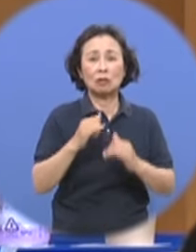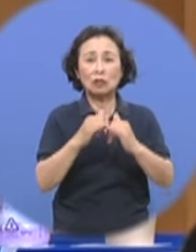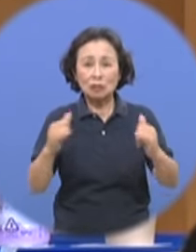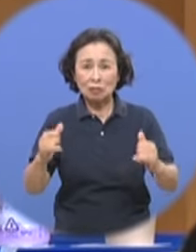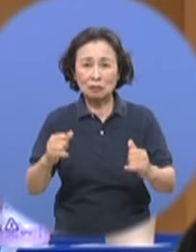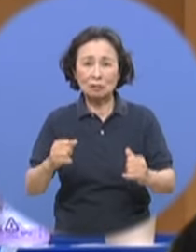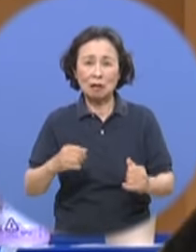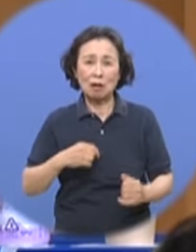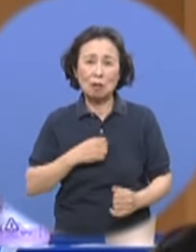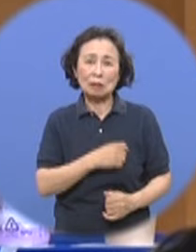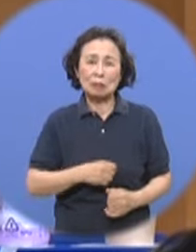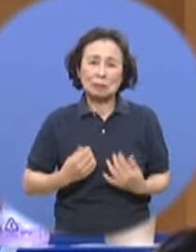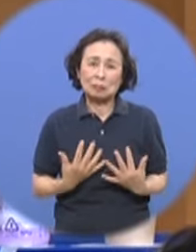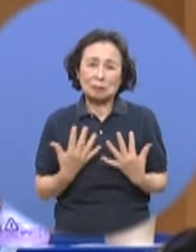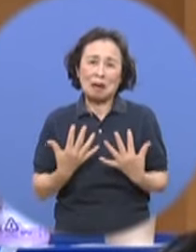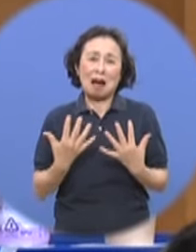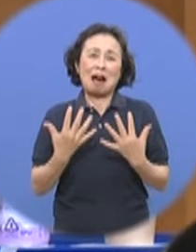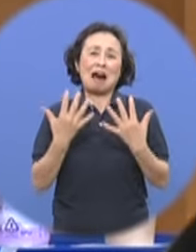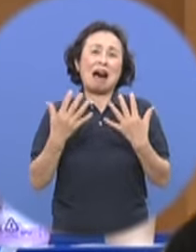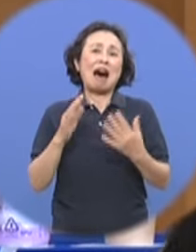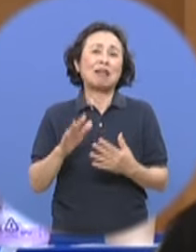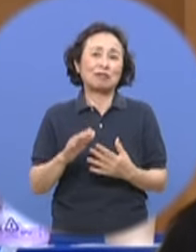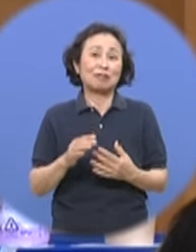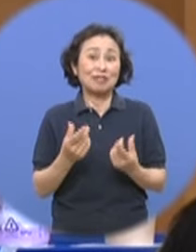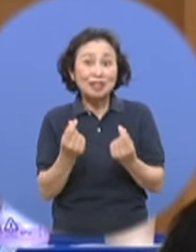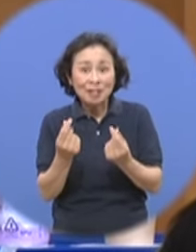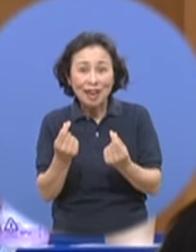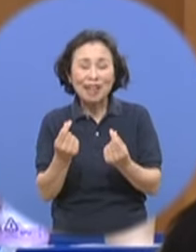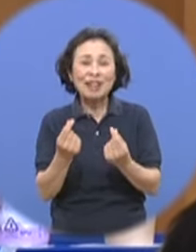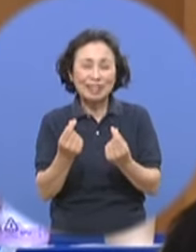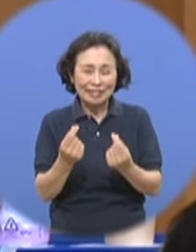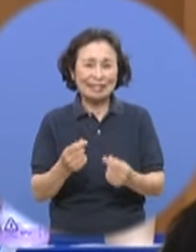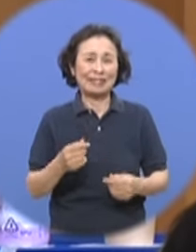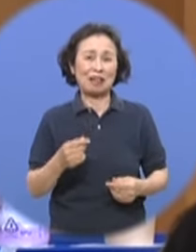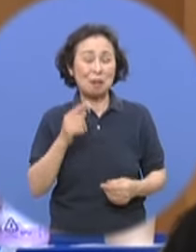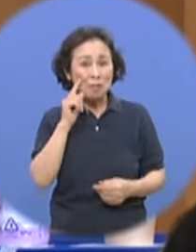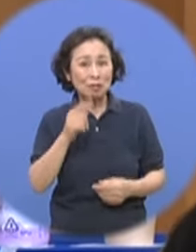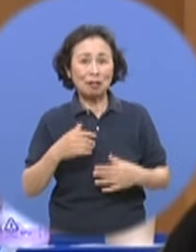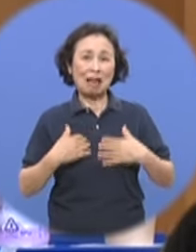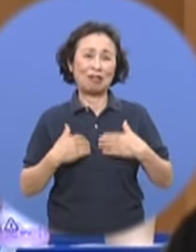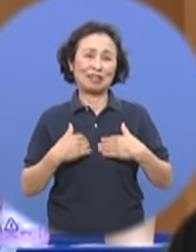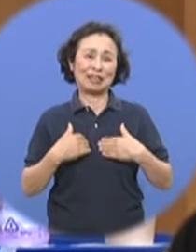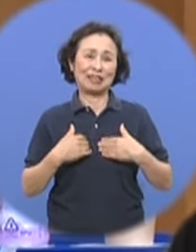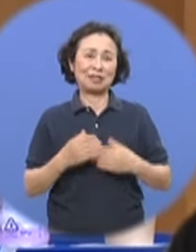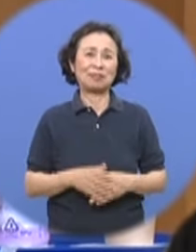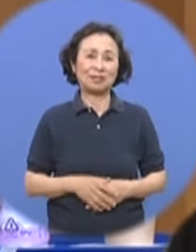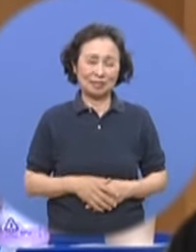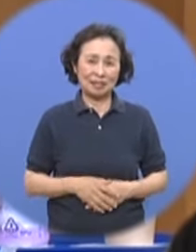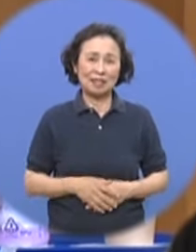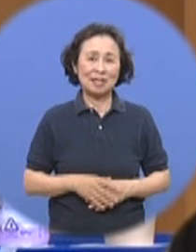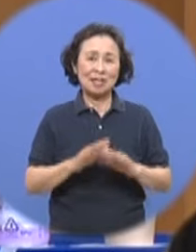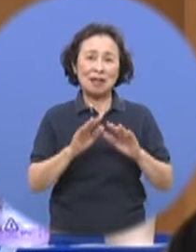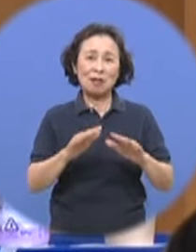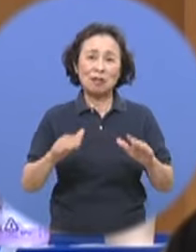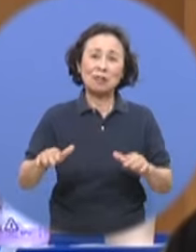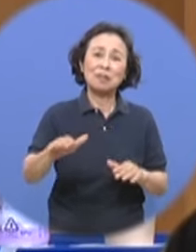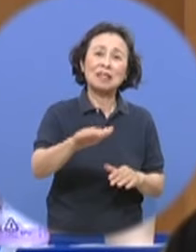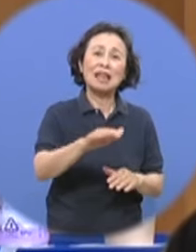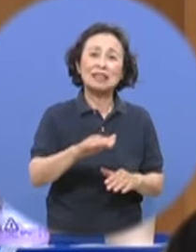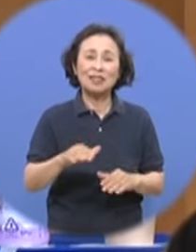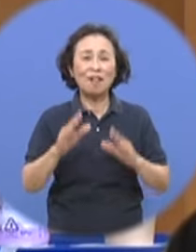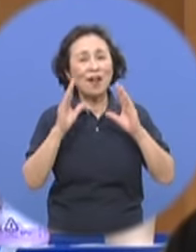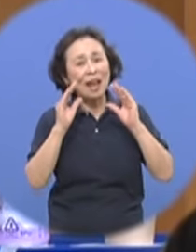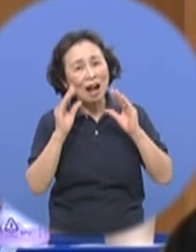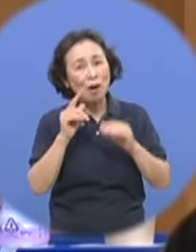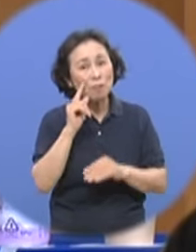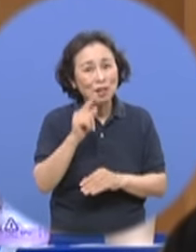ですよね、三井さん、熱があるんですよ。で、楽しいんですよで、子どもさんたちの笑顔